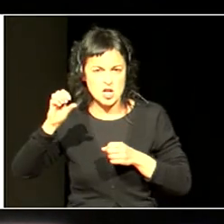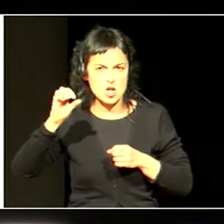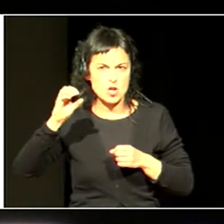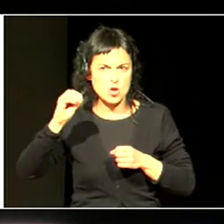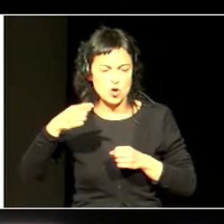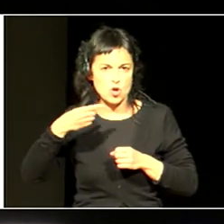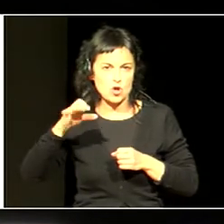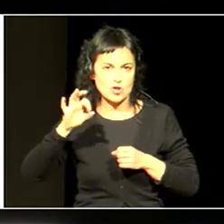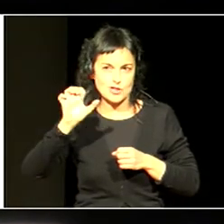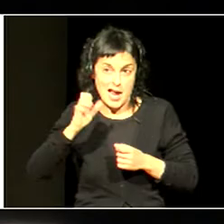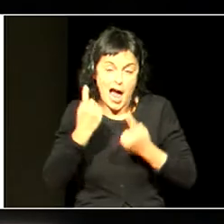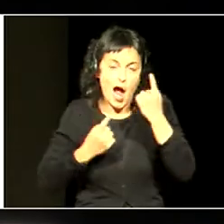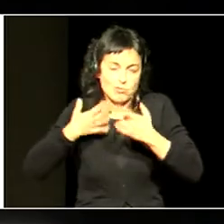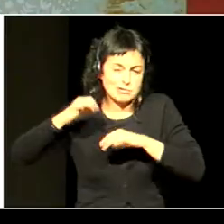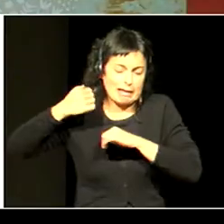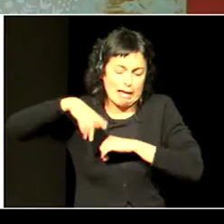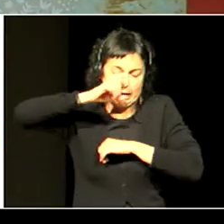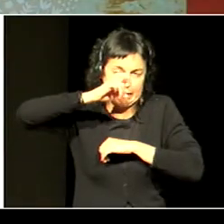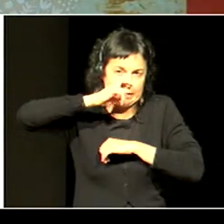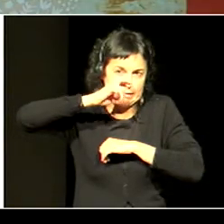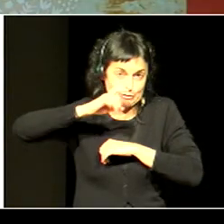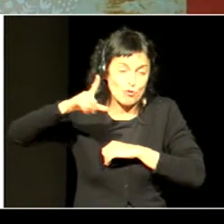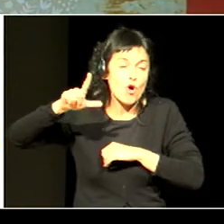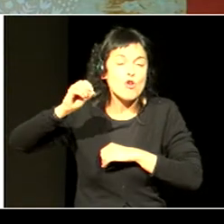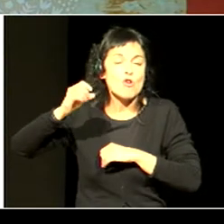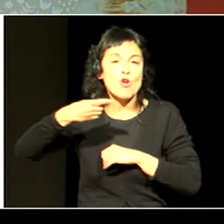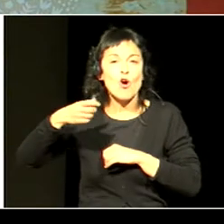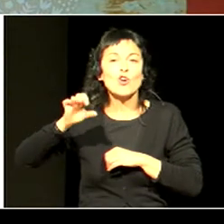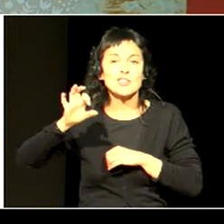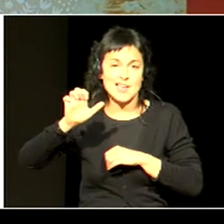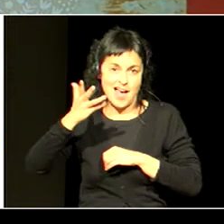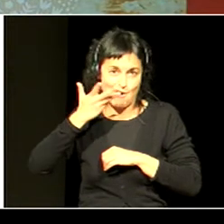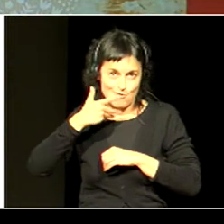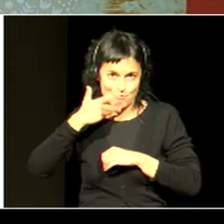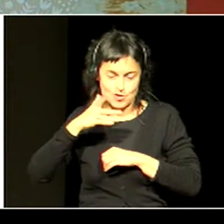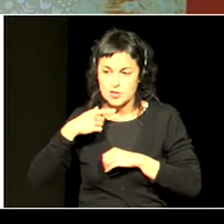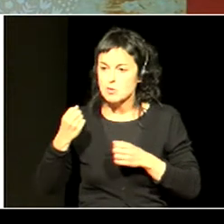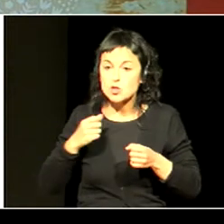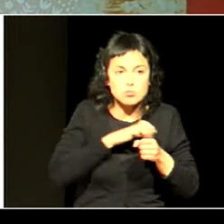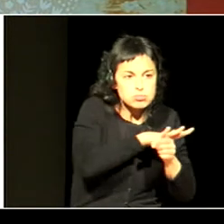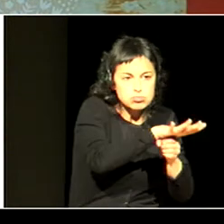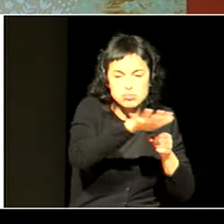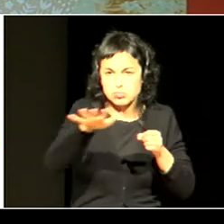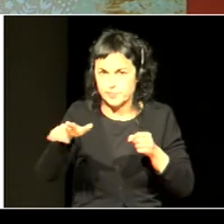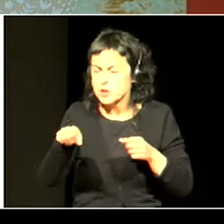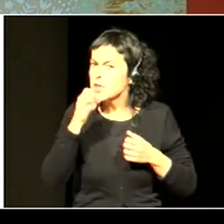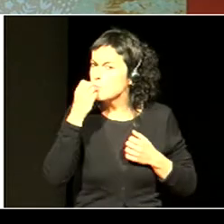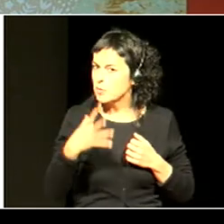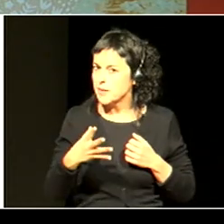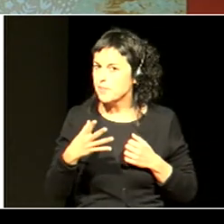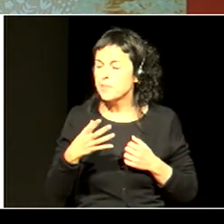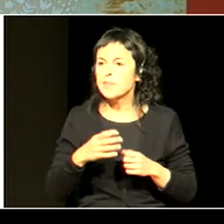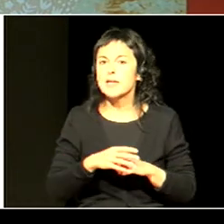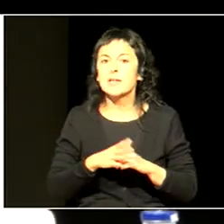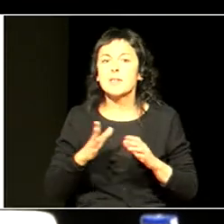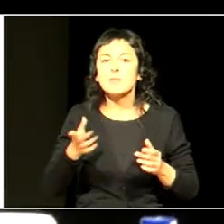asko daukagunak lokse ezagutu benduan, ez da? Zeharlerro modura, eta hori oso ondo dago, baina guk horretaz gain pentsatzen